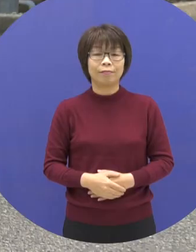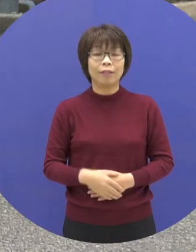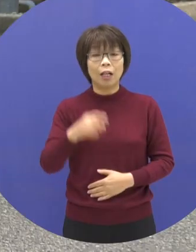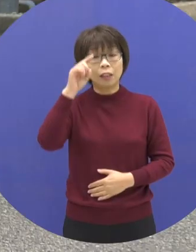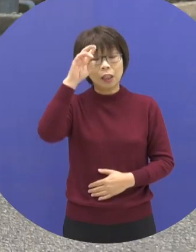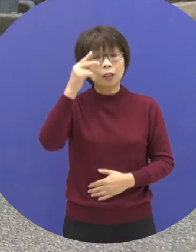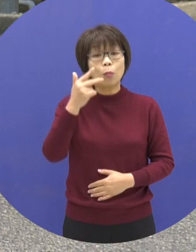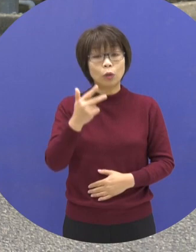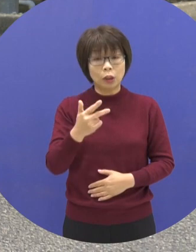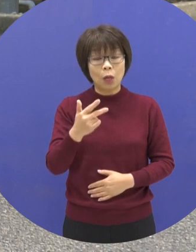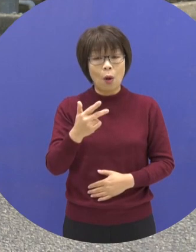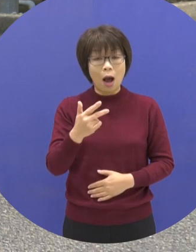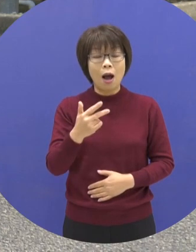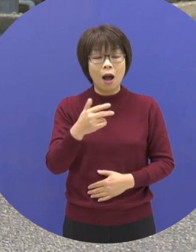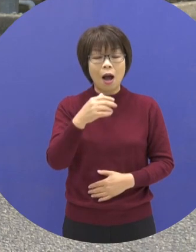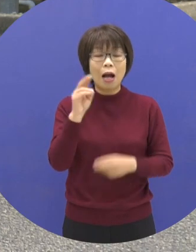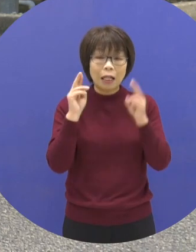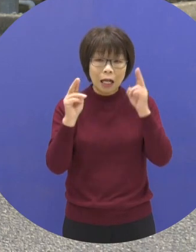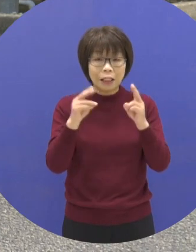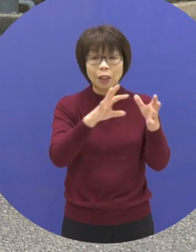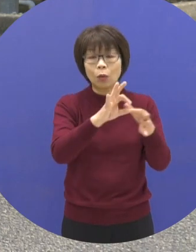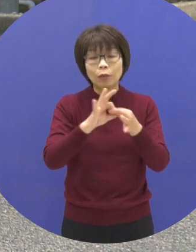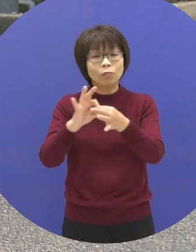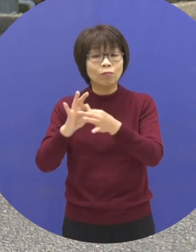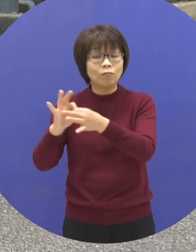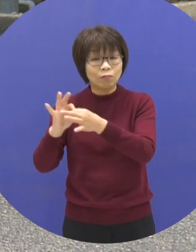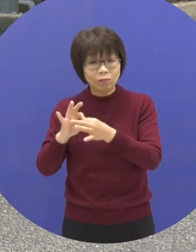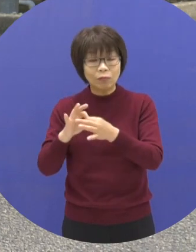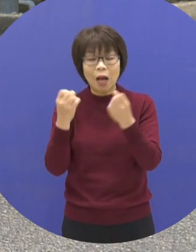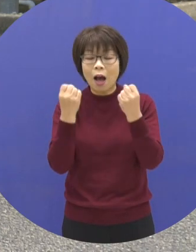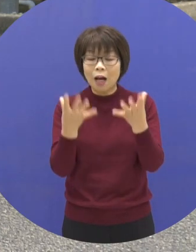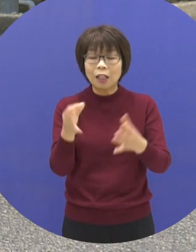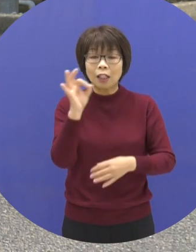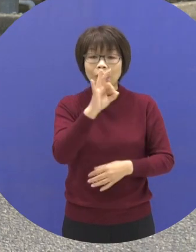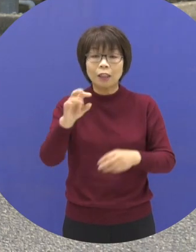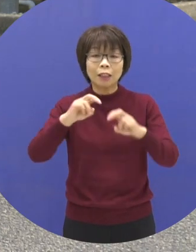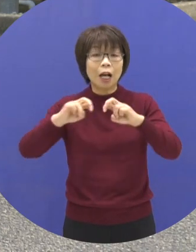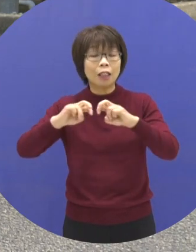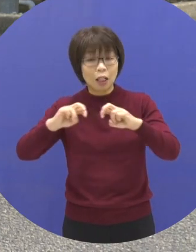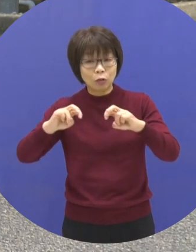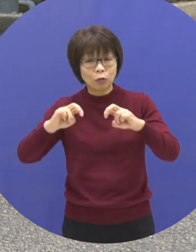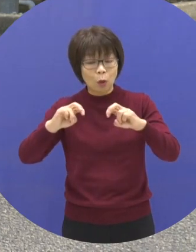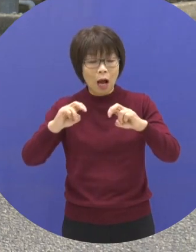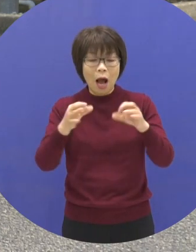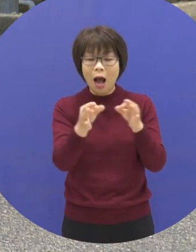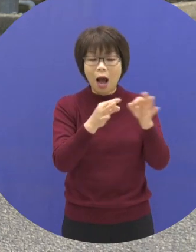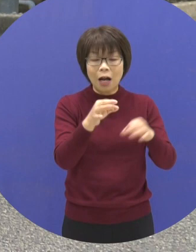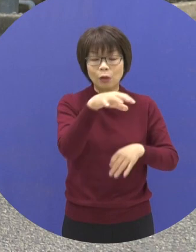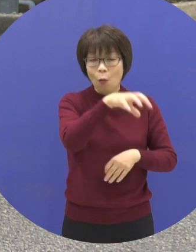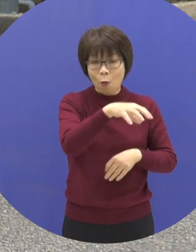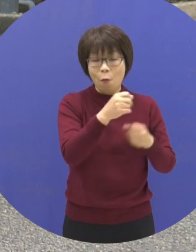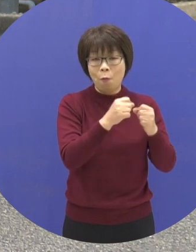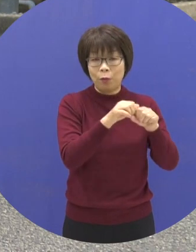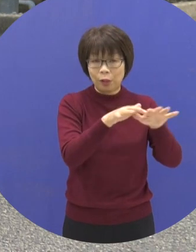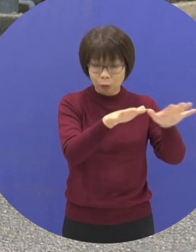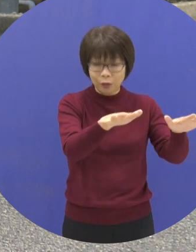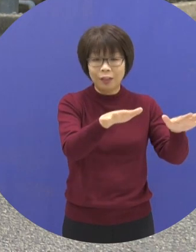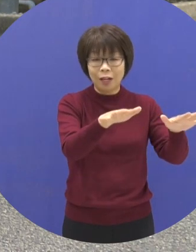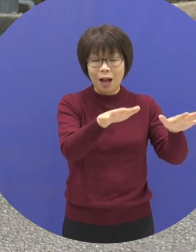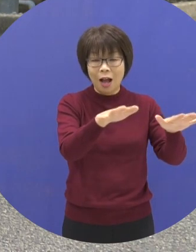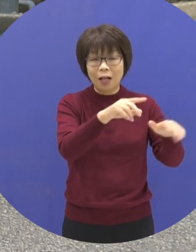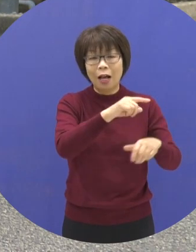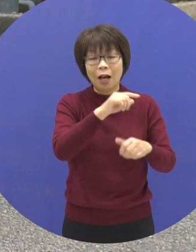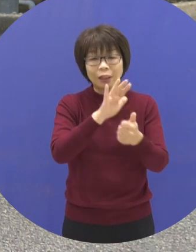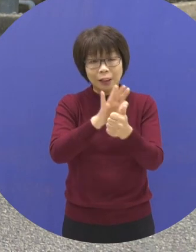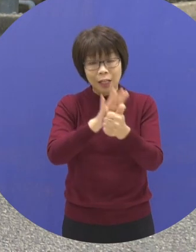本誌では関係機関と連携をしながら企業の新製品開発や国内外での販路開拓などさまざまな支援